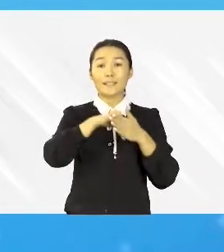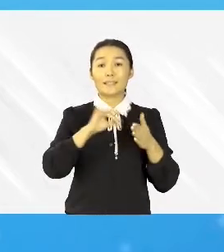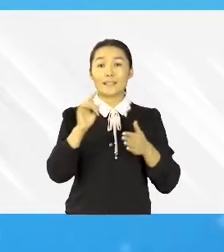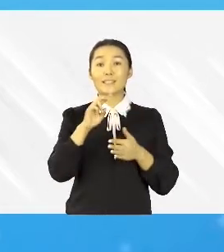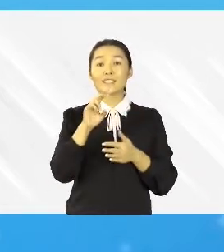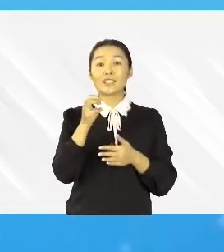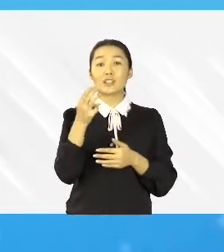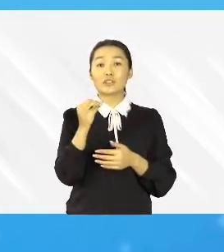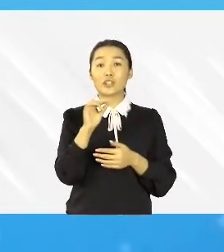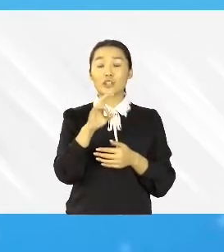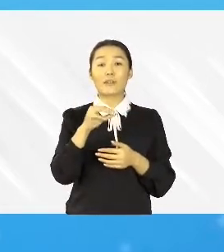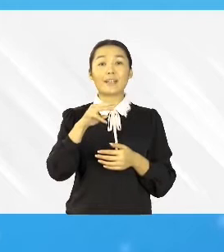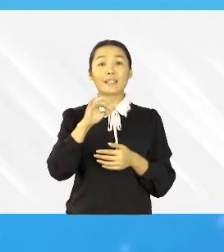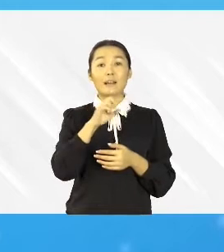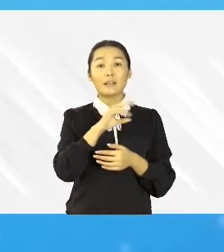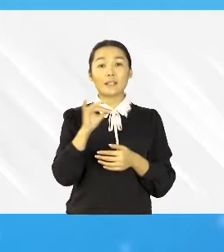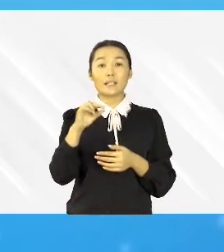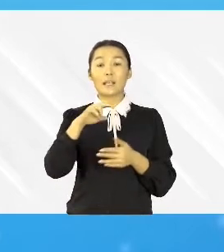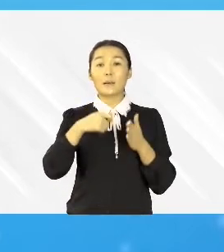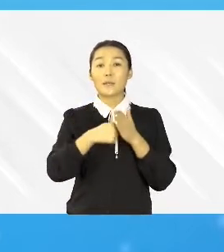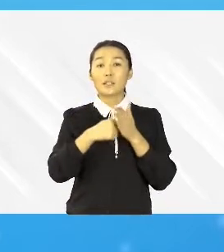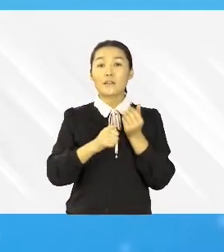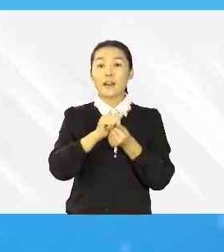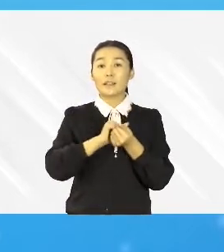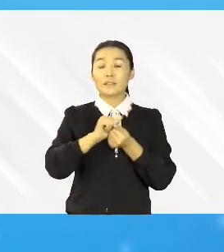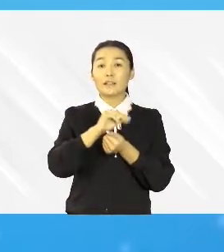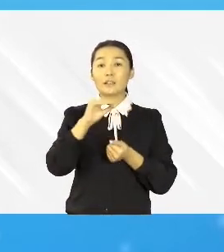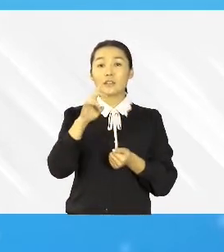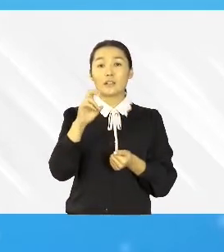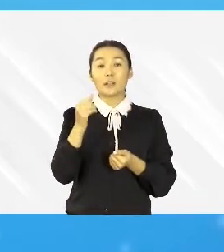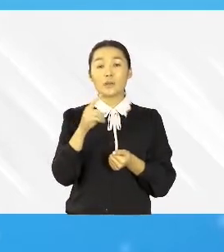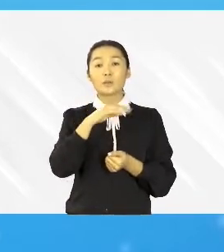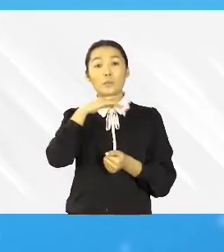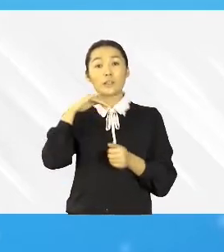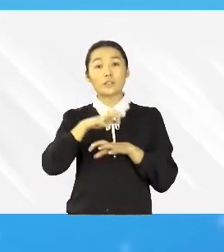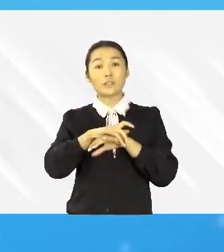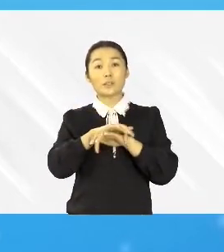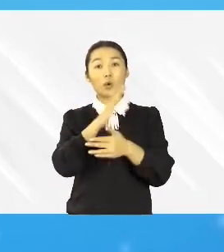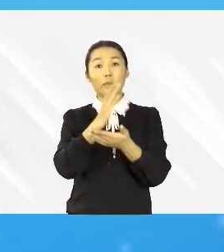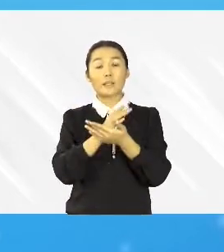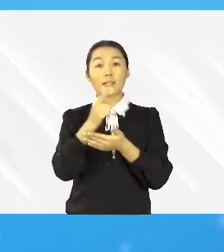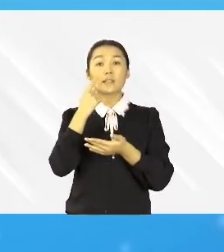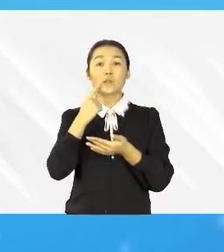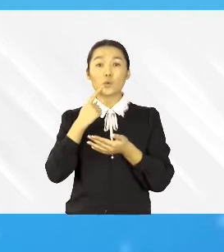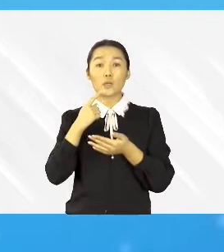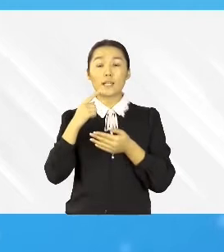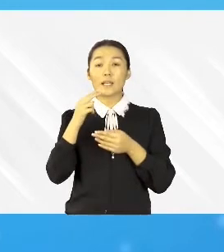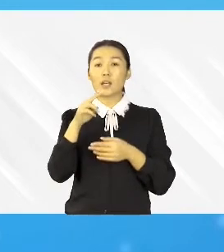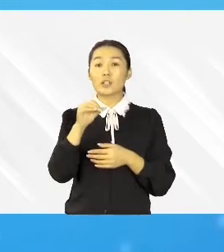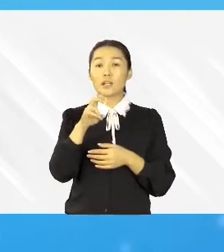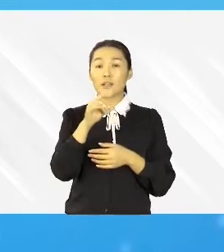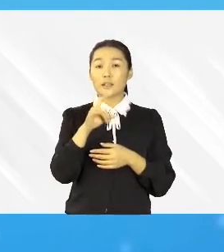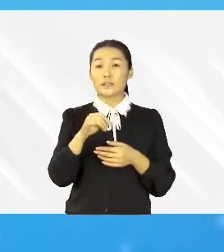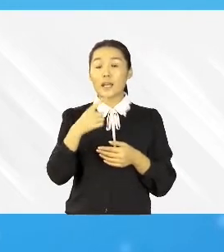кишечного тракта и пищеварительных желез. У большинства насекомых имеются слюнные железы. Кровеносная